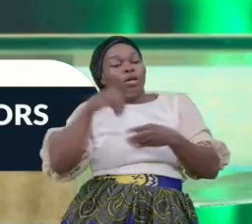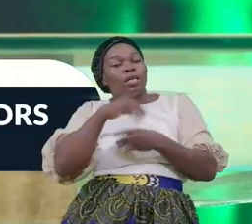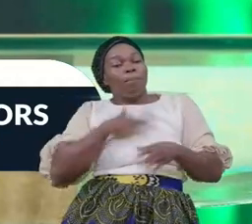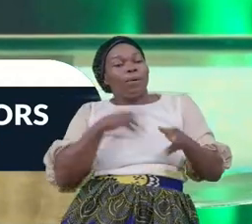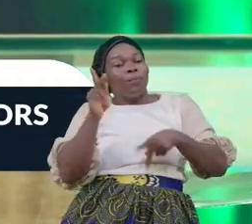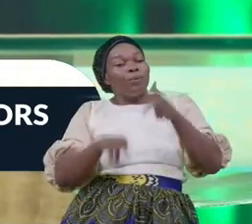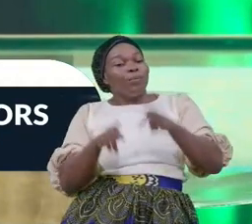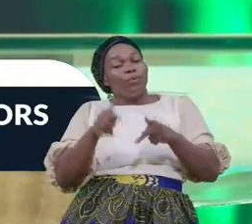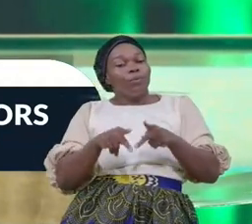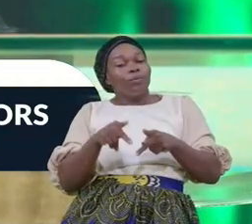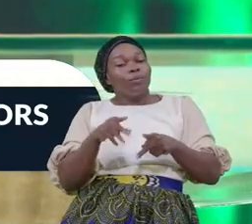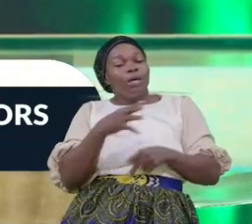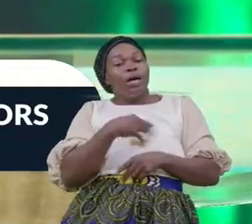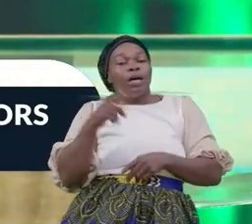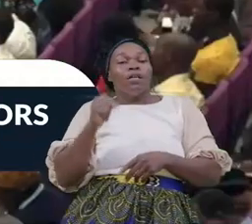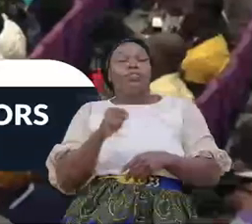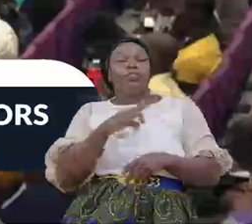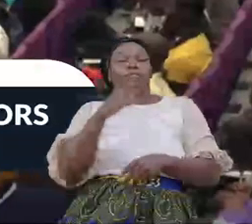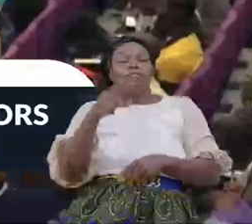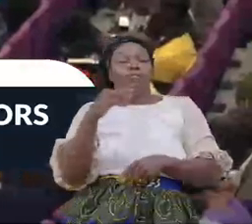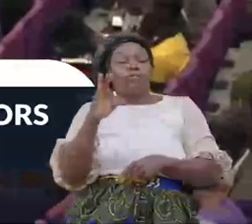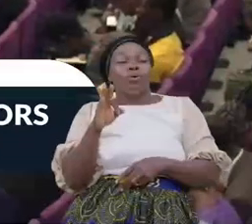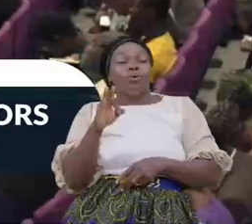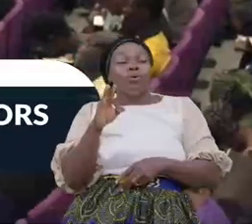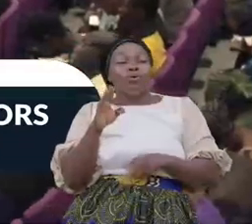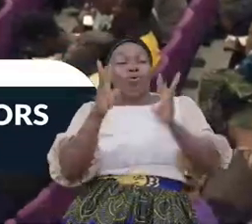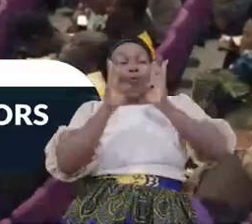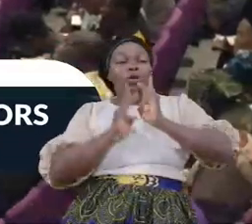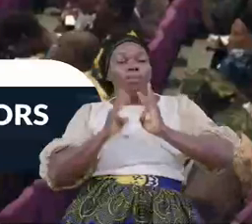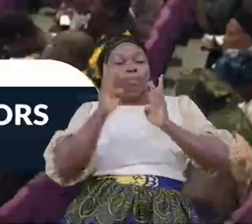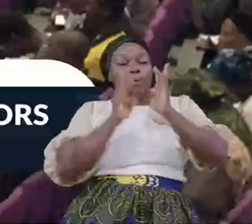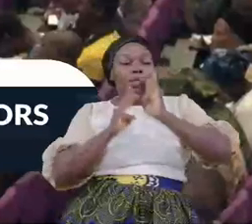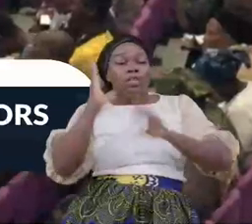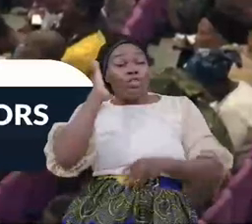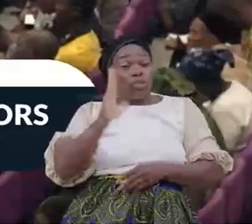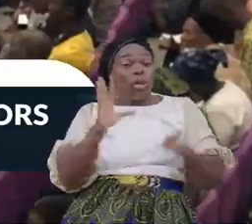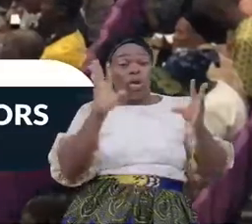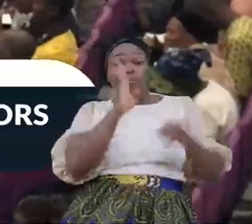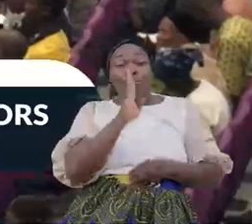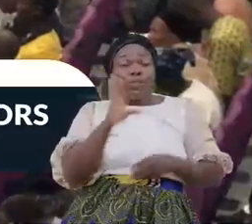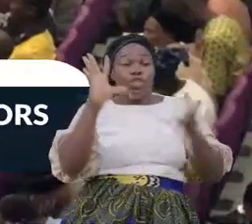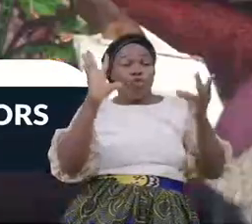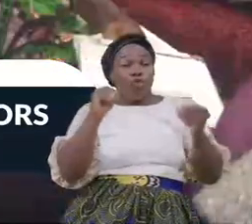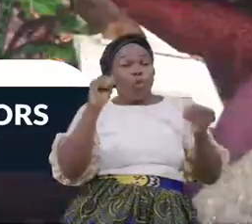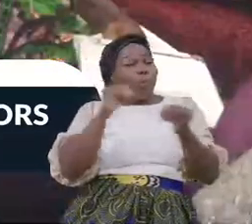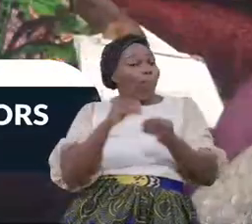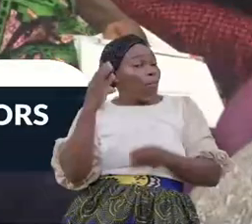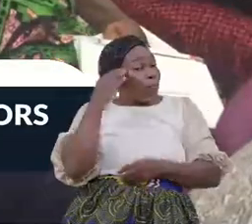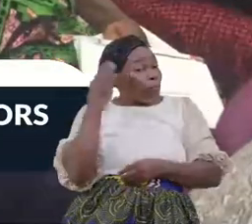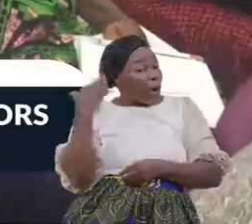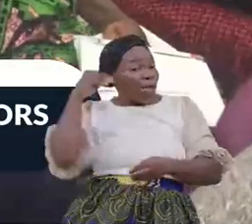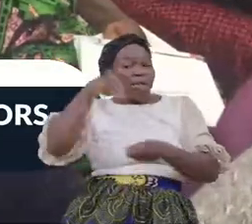ma joie. On n'y entendra plus le bruit des pleurs et le